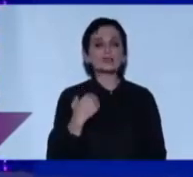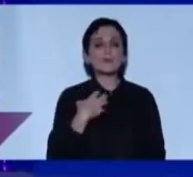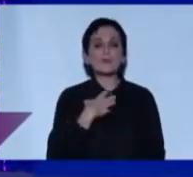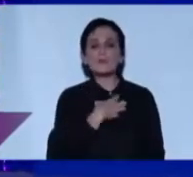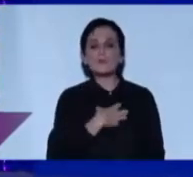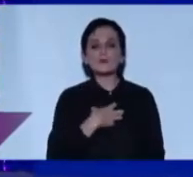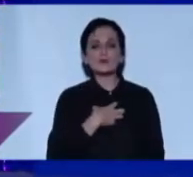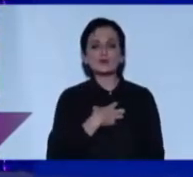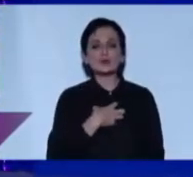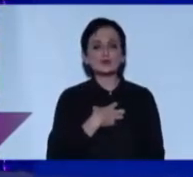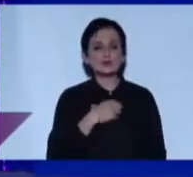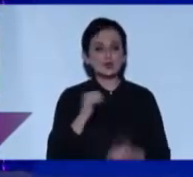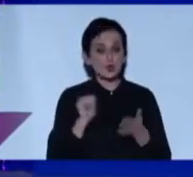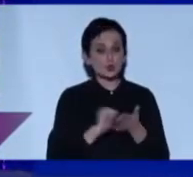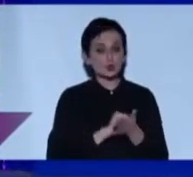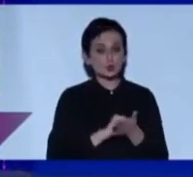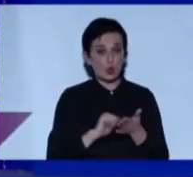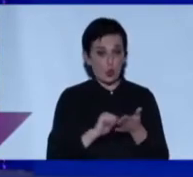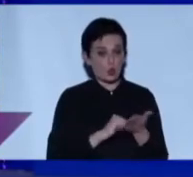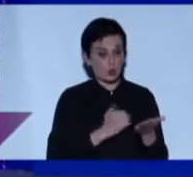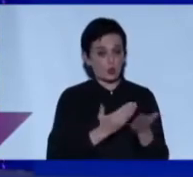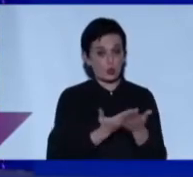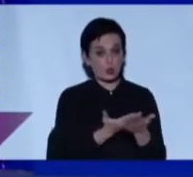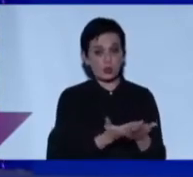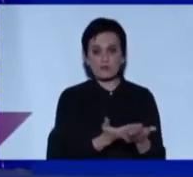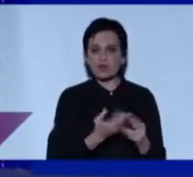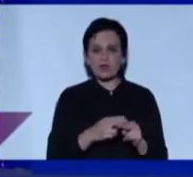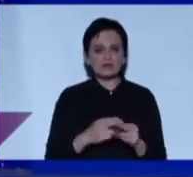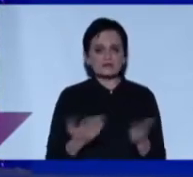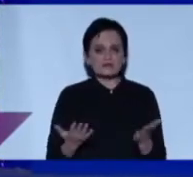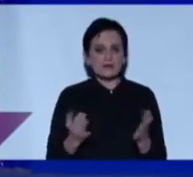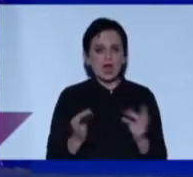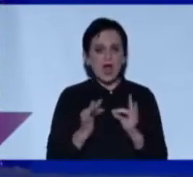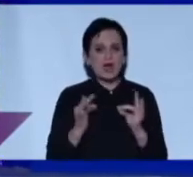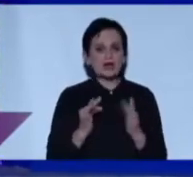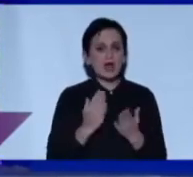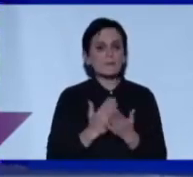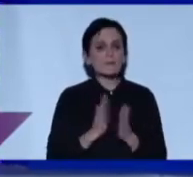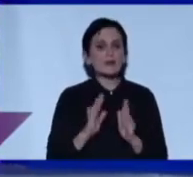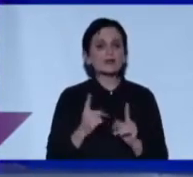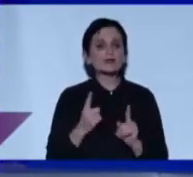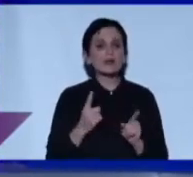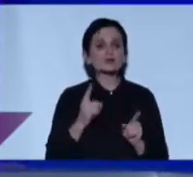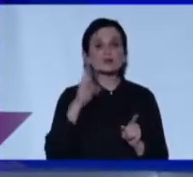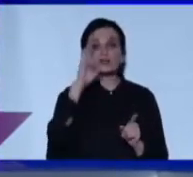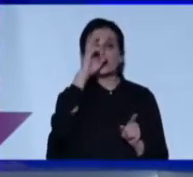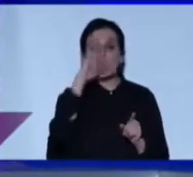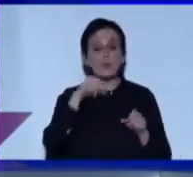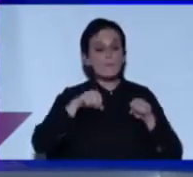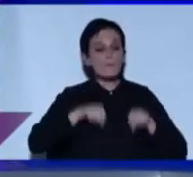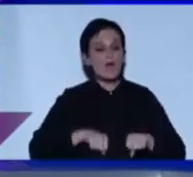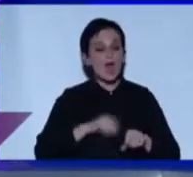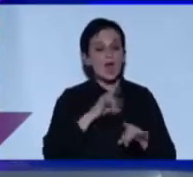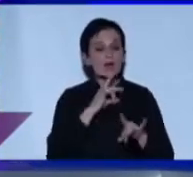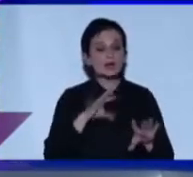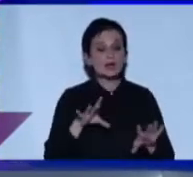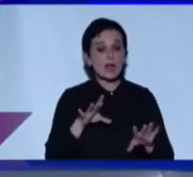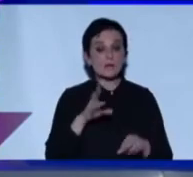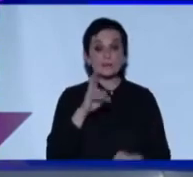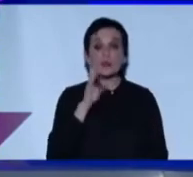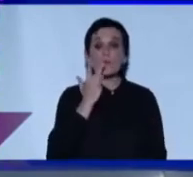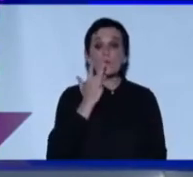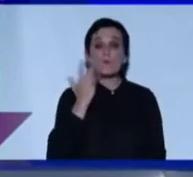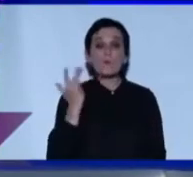მნიშვნელოვანი დოკუმენტი ეს მოუვიდა, თუმცა ეს არ არის არაფერი, რადგან მათ არ ექნება სახელმწიფო ბერკეტი. ამიტომ პოლიტიკოსები